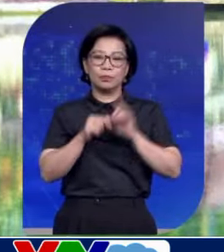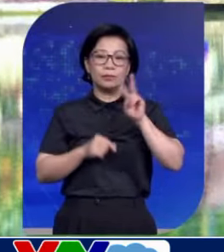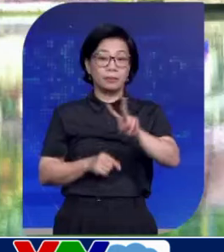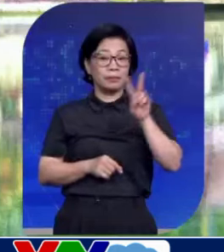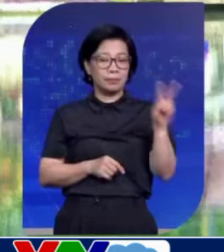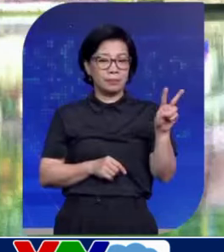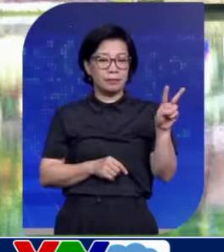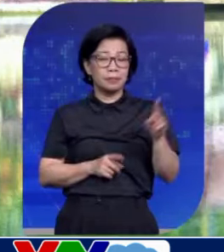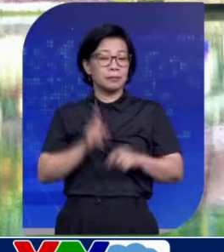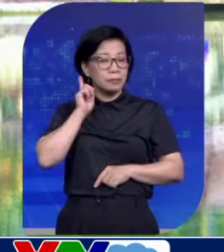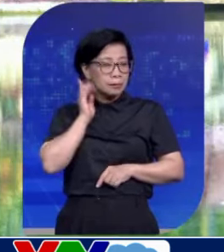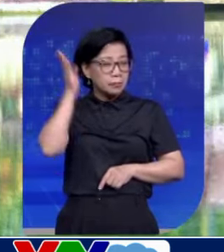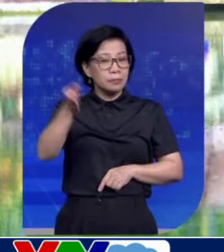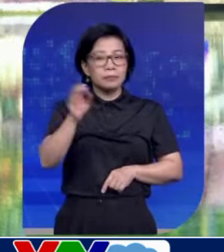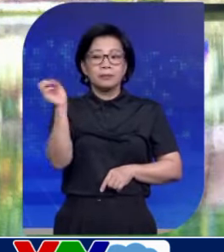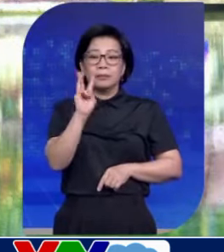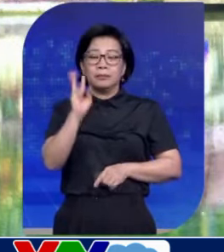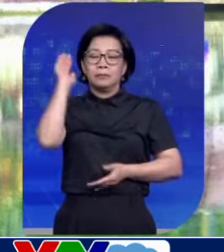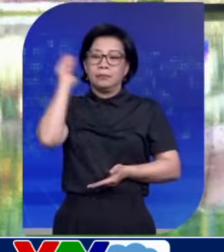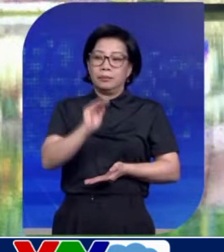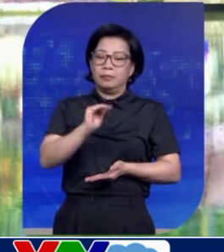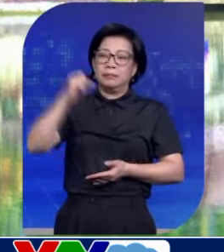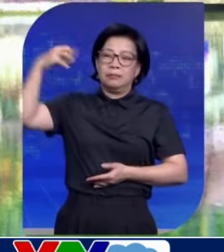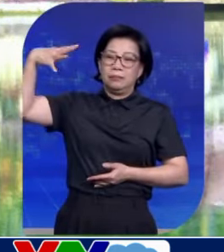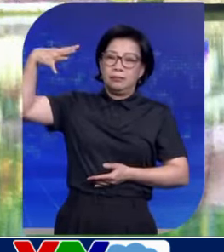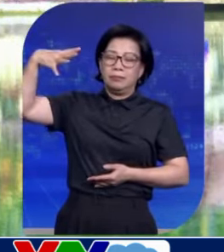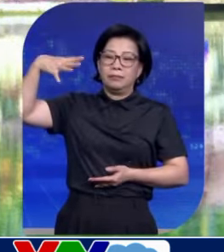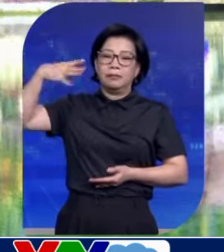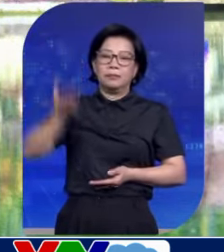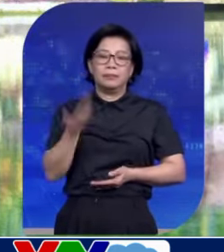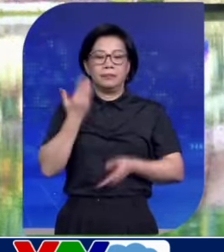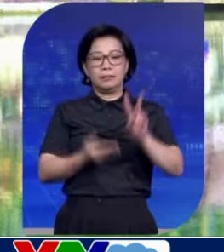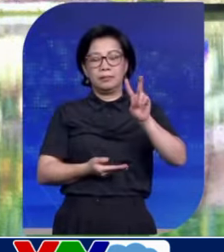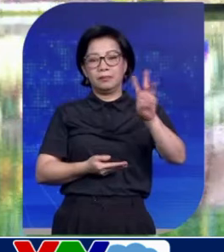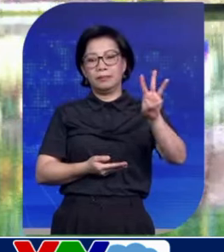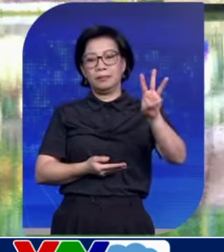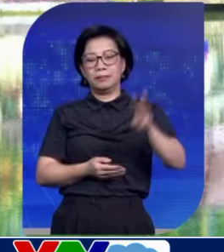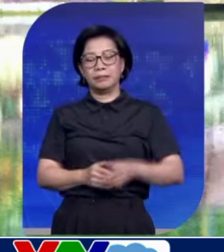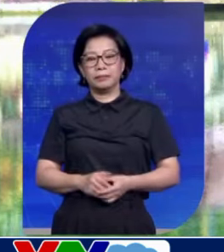độ C. Đến ngày kia thứ ba mưa giảm, trời chuyển nắng, nhiệt độ cao nhất tăng lên 23 độ C.